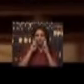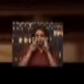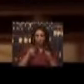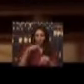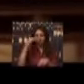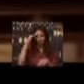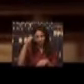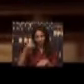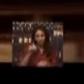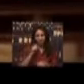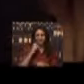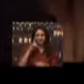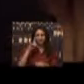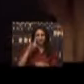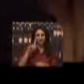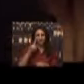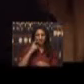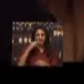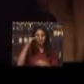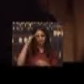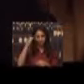المتميزه. بشكرك جدا مدام لبنى عبد العزيز.